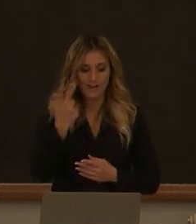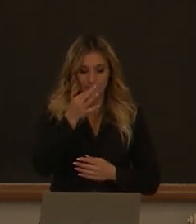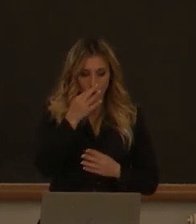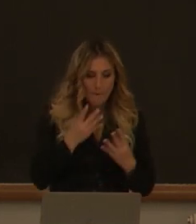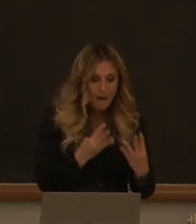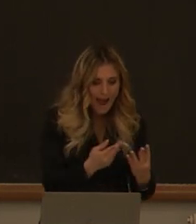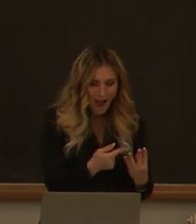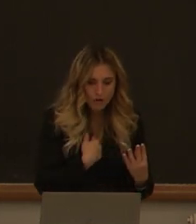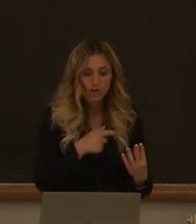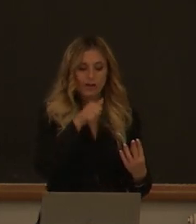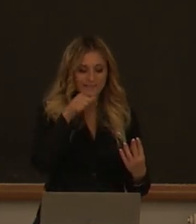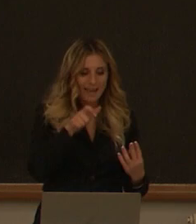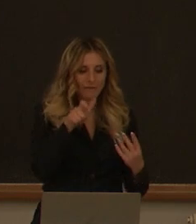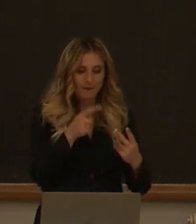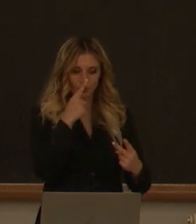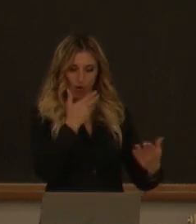da persone che sono